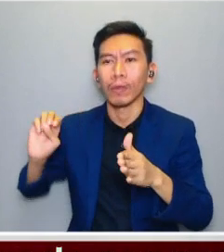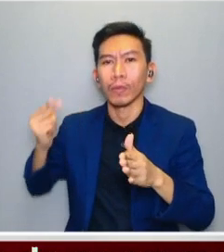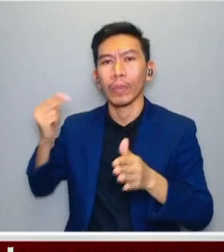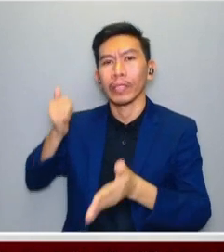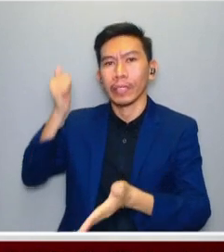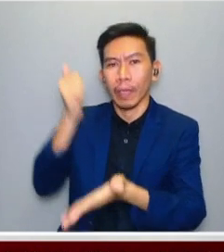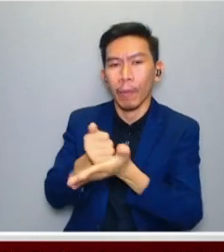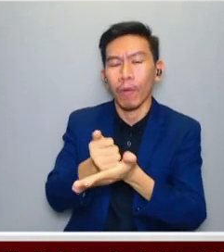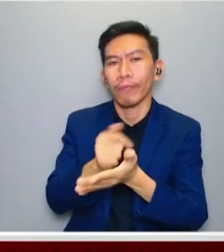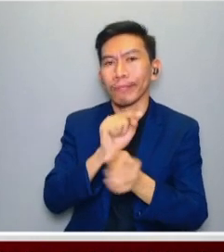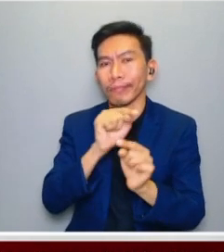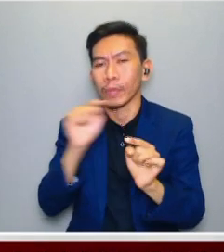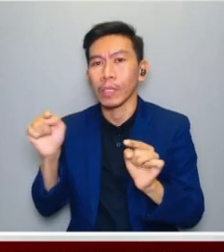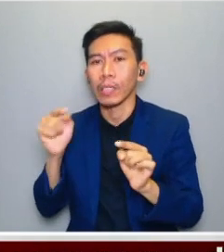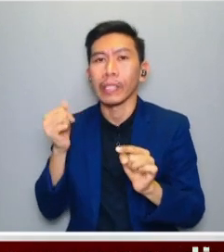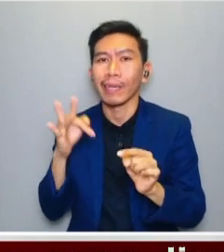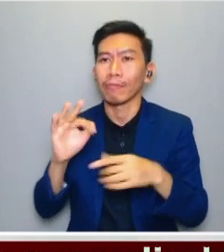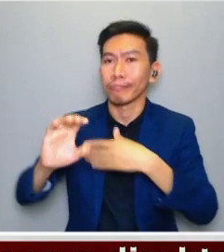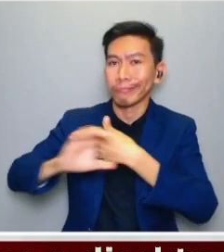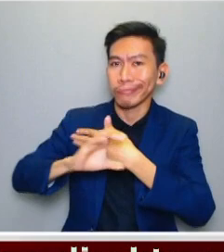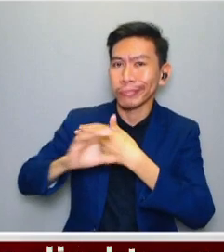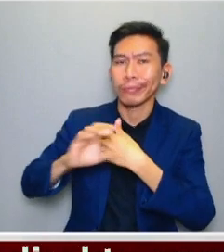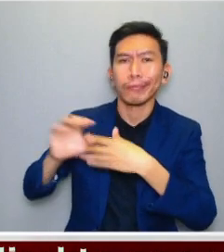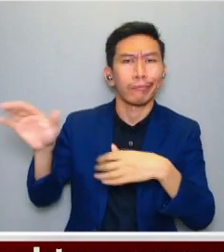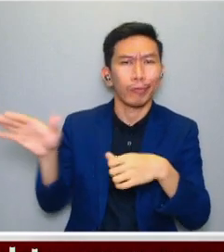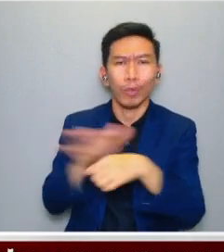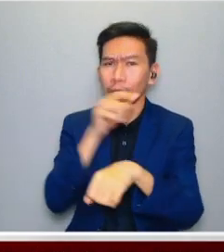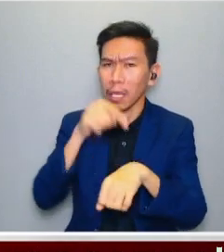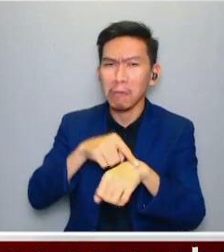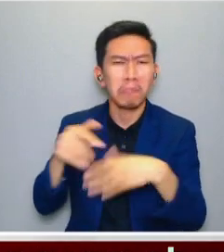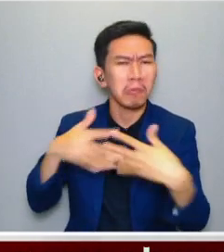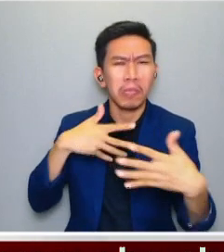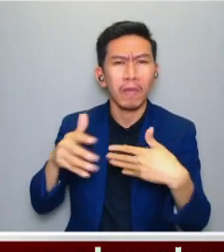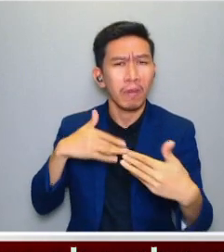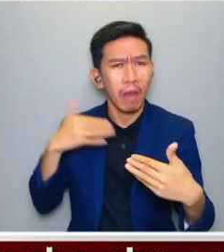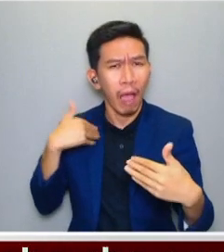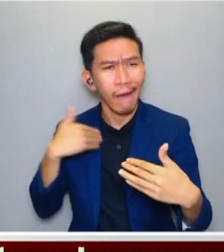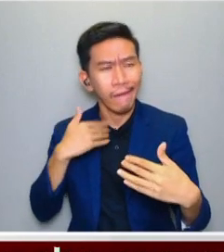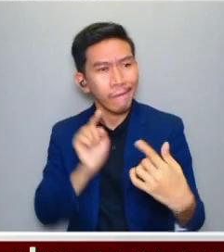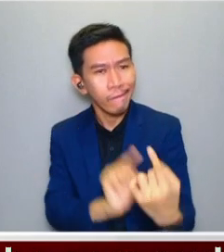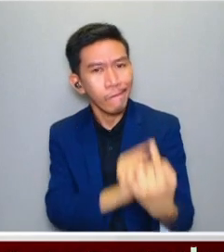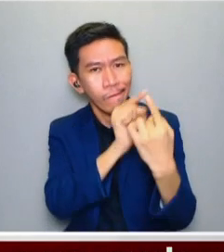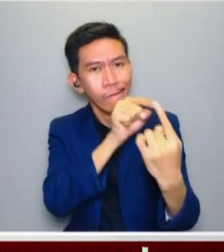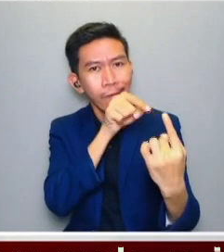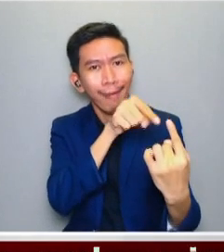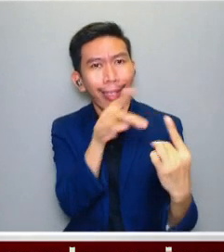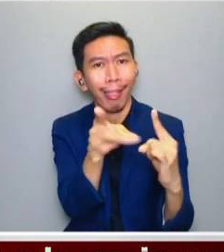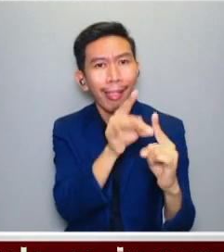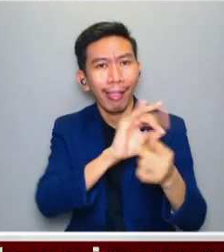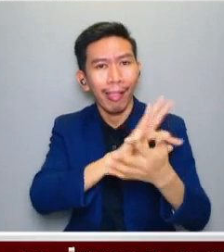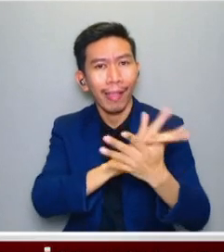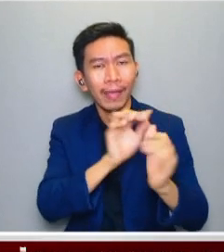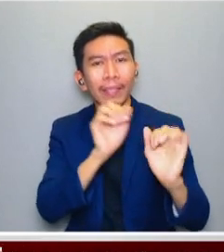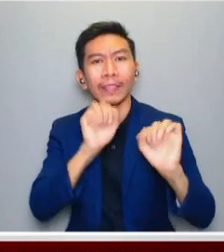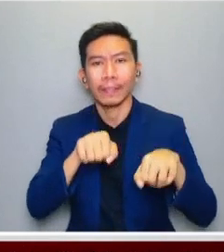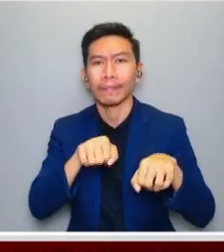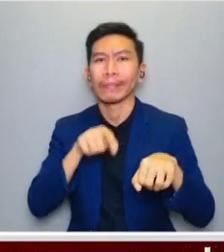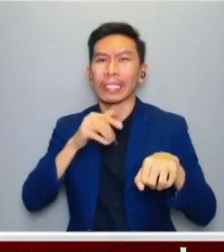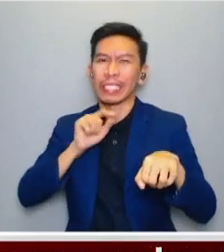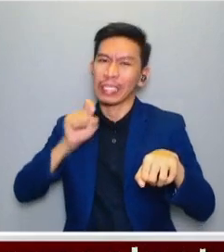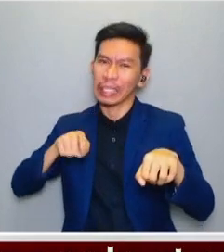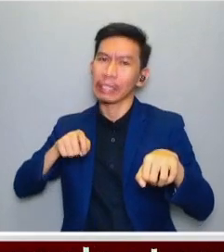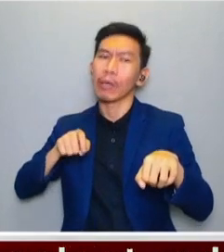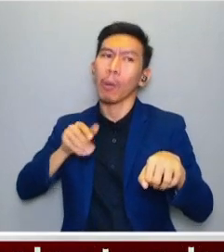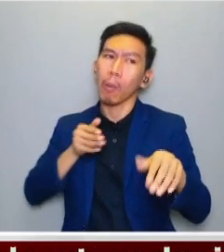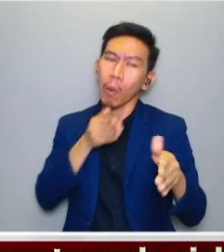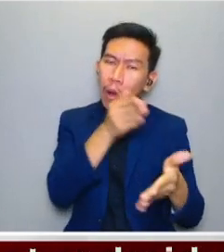Kontraktual man o full-time workers, basta't may direktang contact sa COVID patients at kailangan pumasok physically sa trabaho.